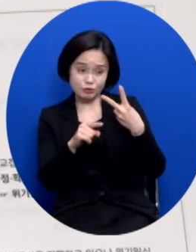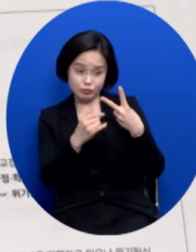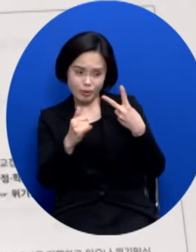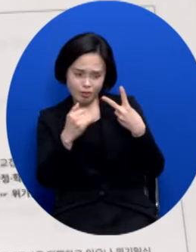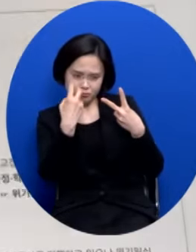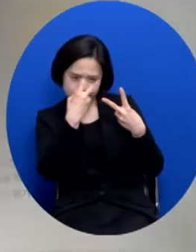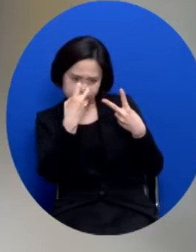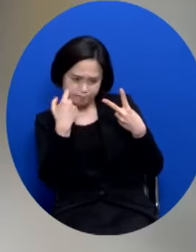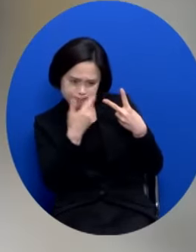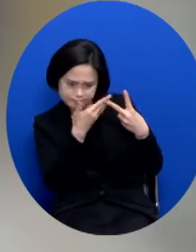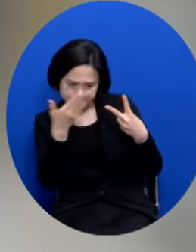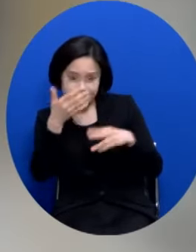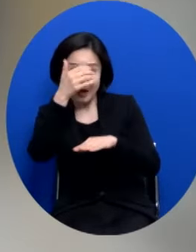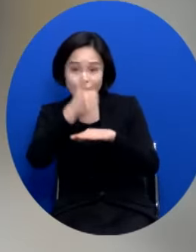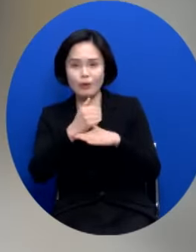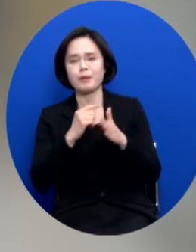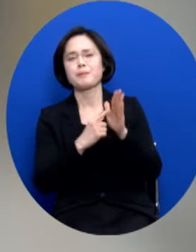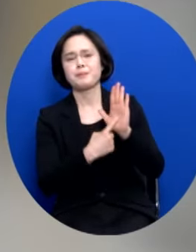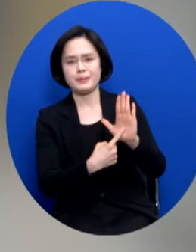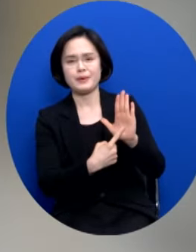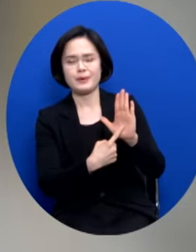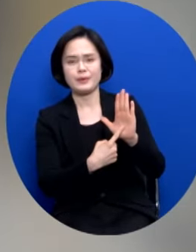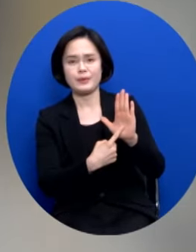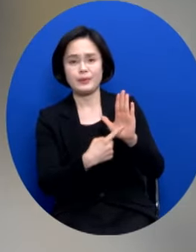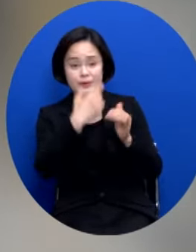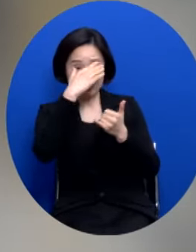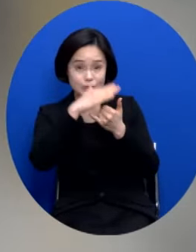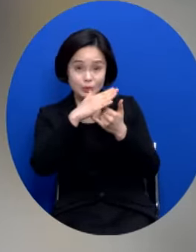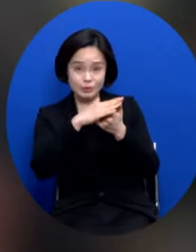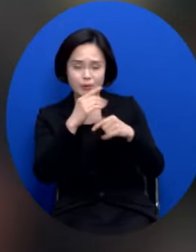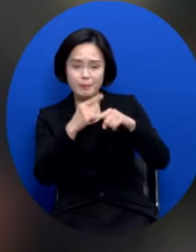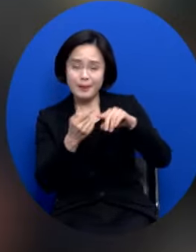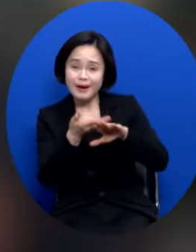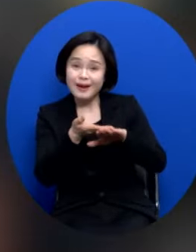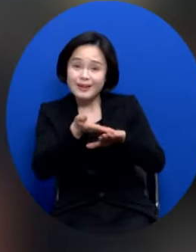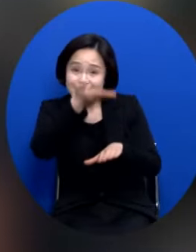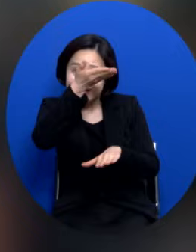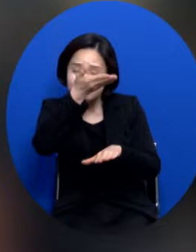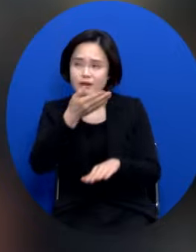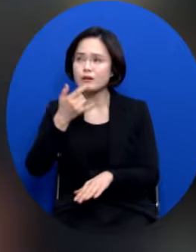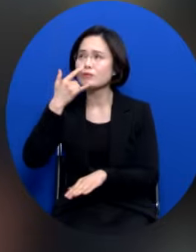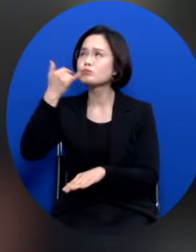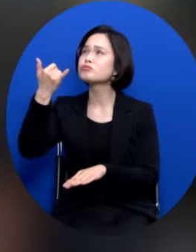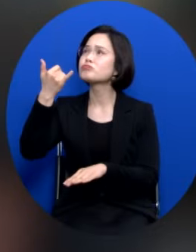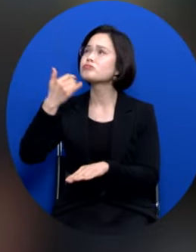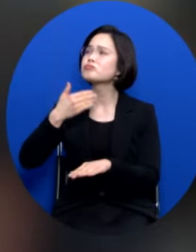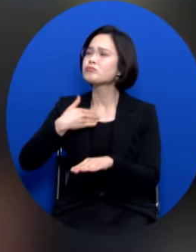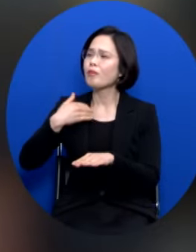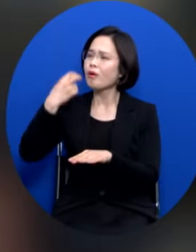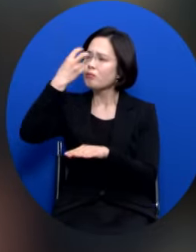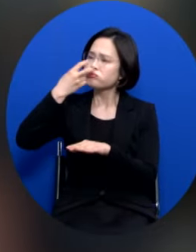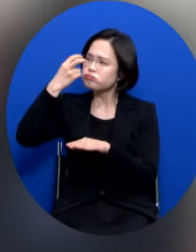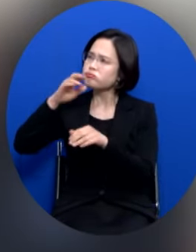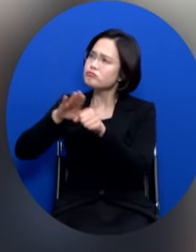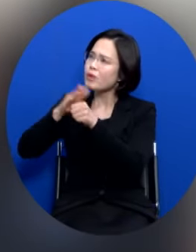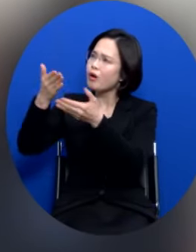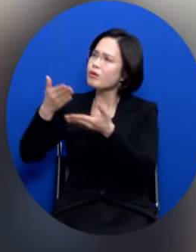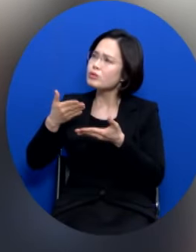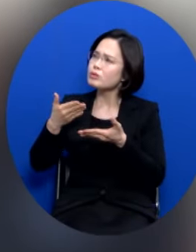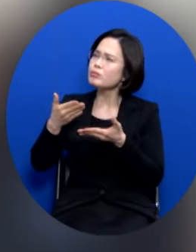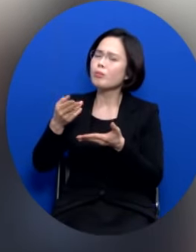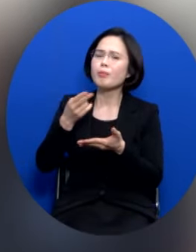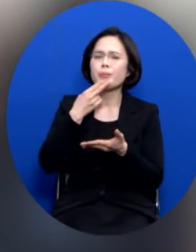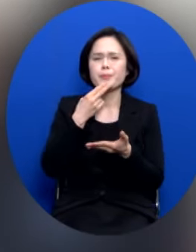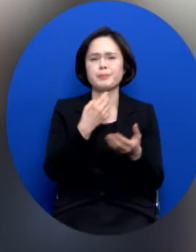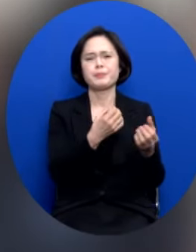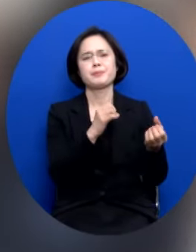결과도 발표됐습니다. 위기 임신 청소년 절반 이상은 부모로부터 적절한 보살핌을 받지 못했다고